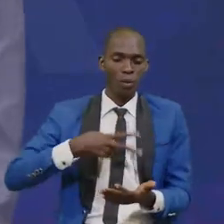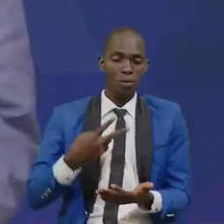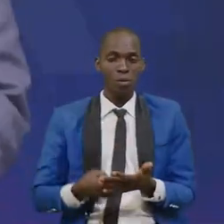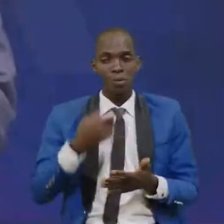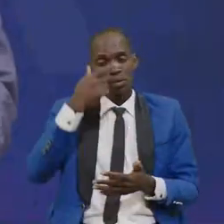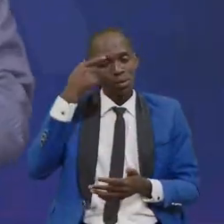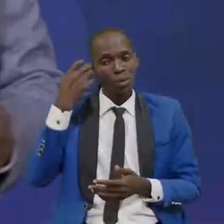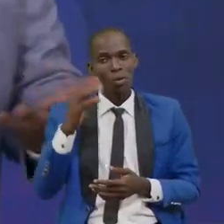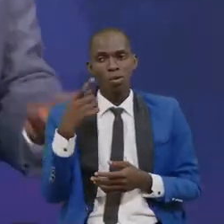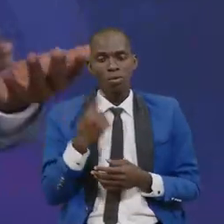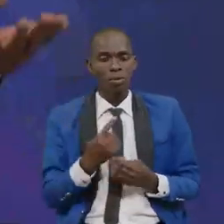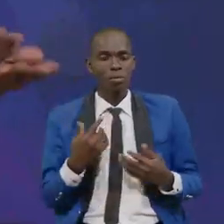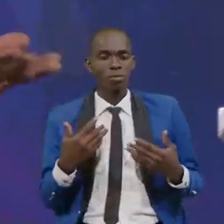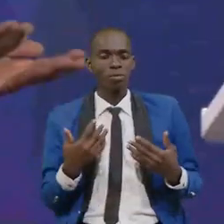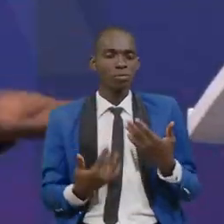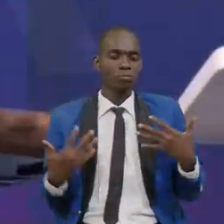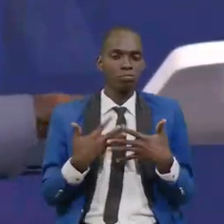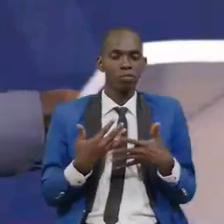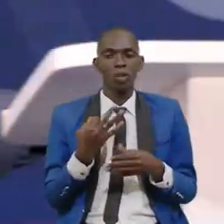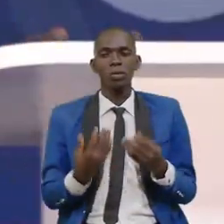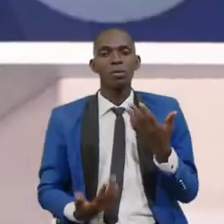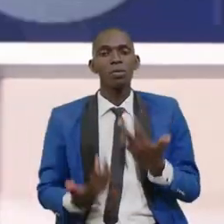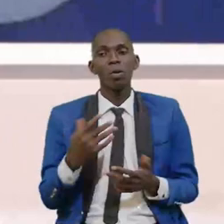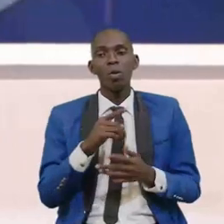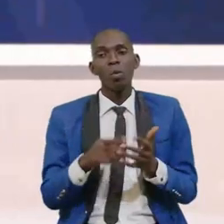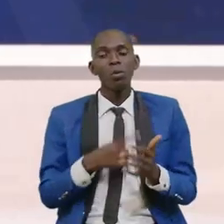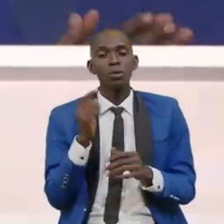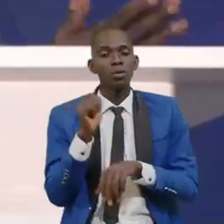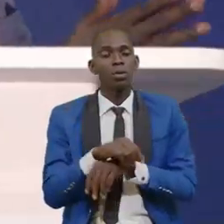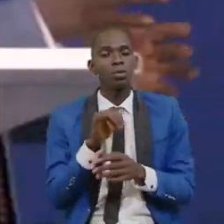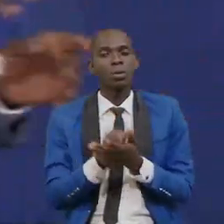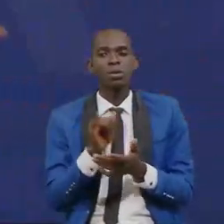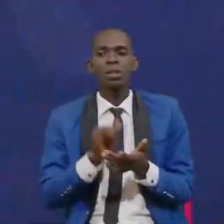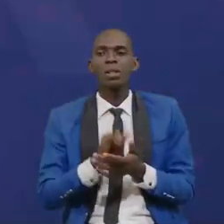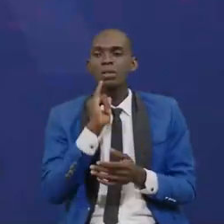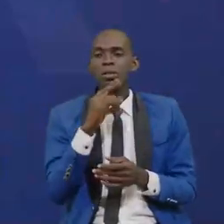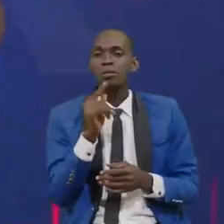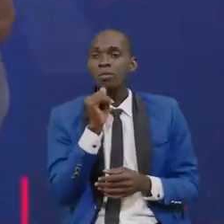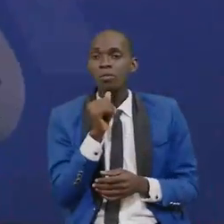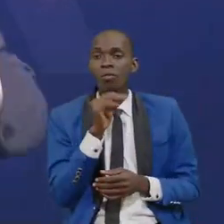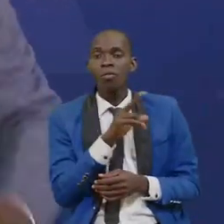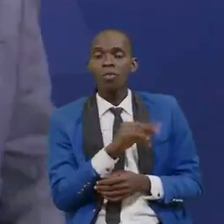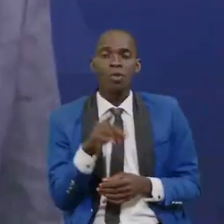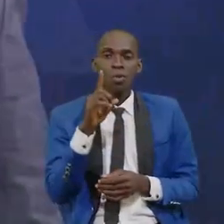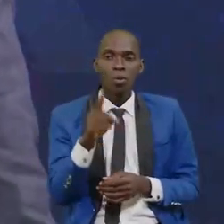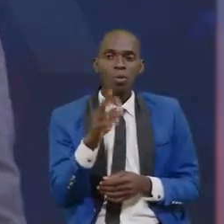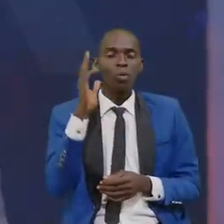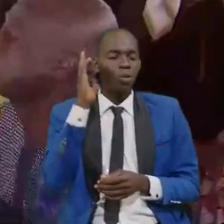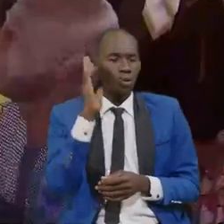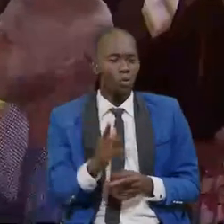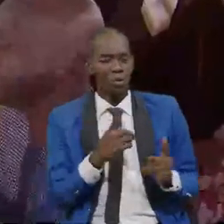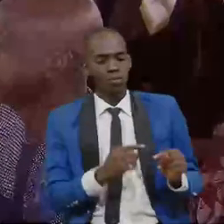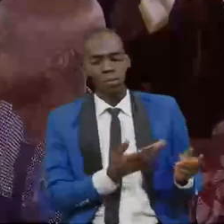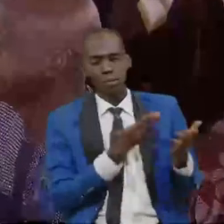à cause des menaces du feu. Mais une fois que tu auras vaincu cela, ça c'est le secret. Personne ne va encore te menacer avec